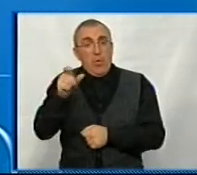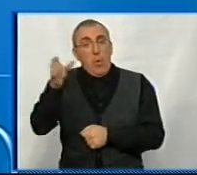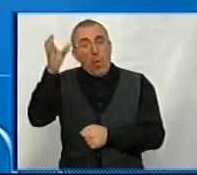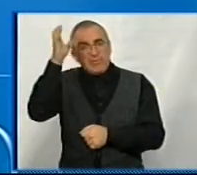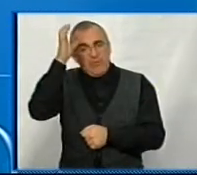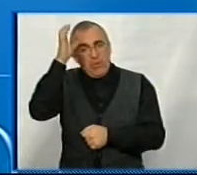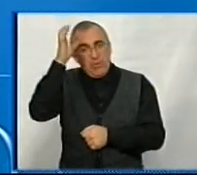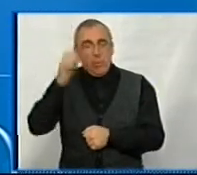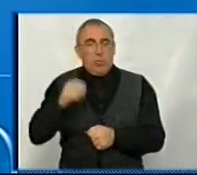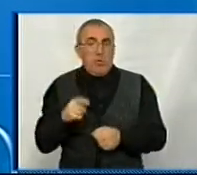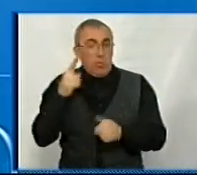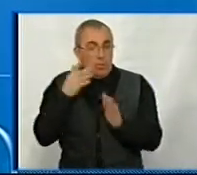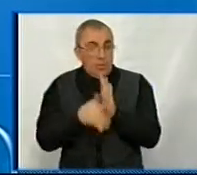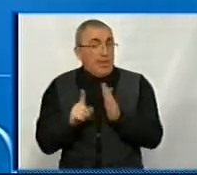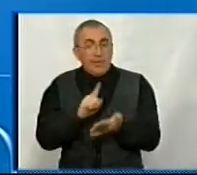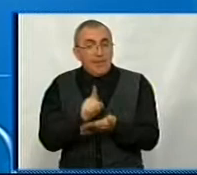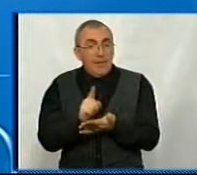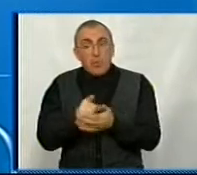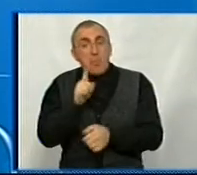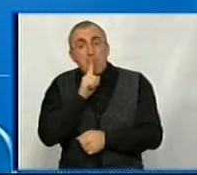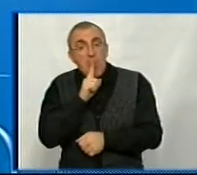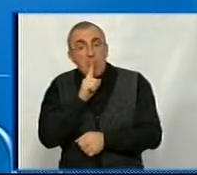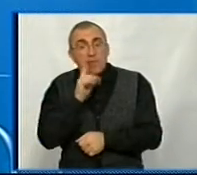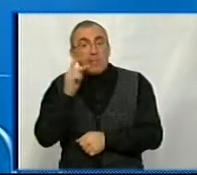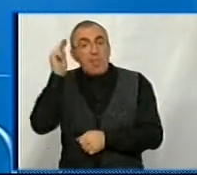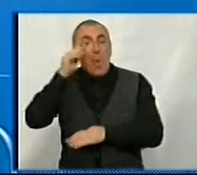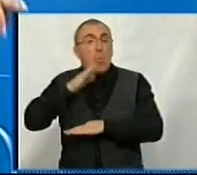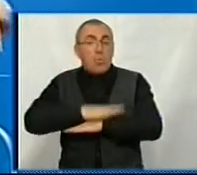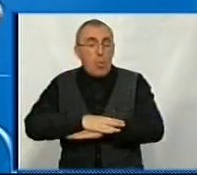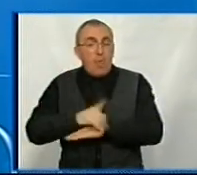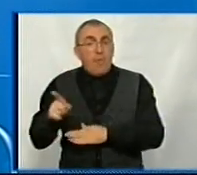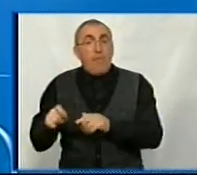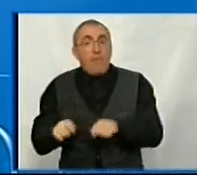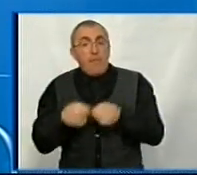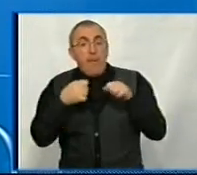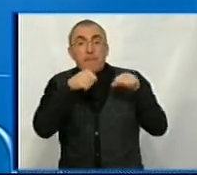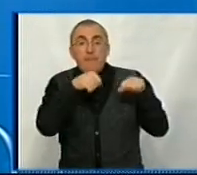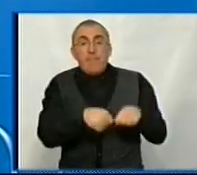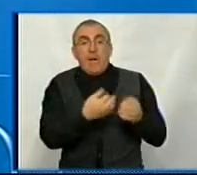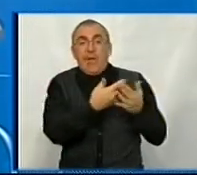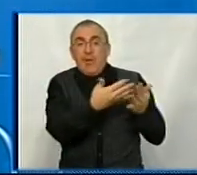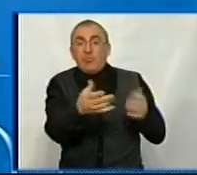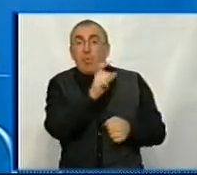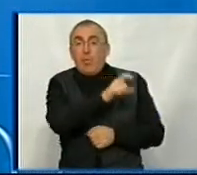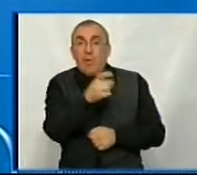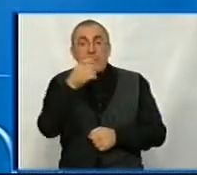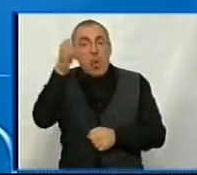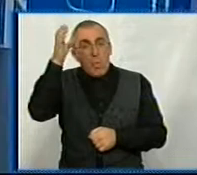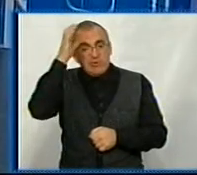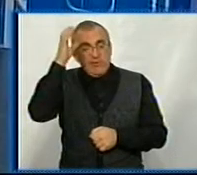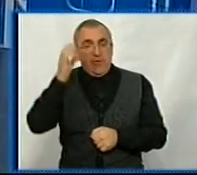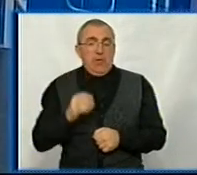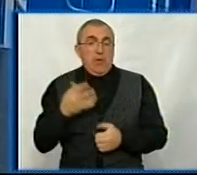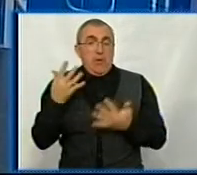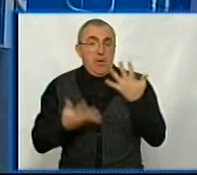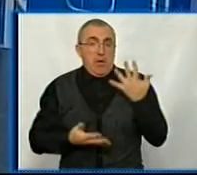освіту. Розумієте? Не обов'язок мовчати на уроці, а вона порушує право іншої людини на освіту.